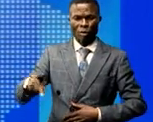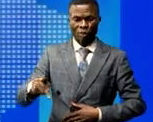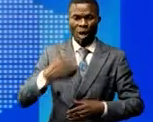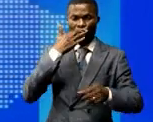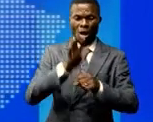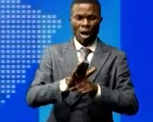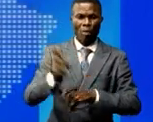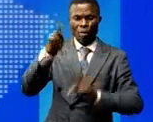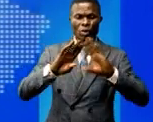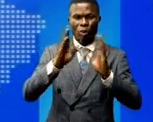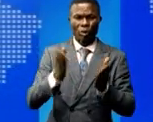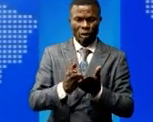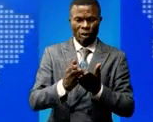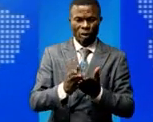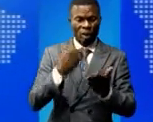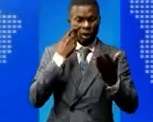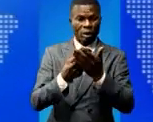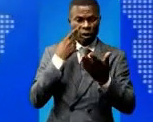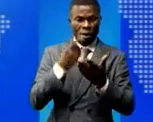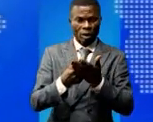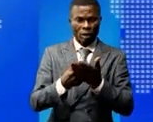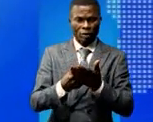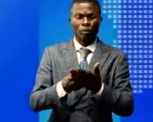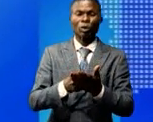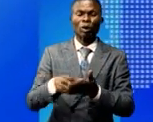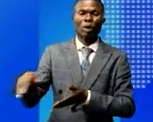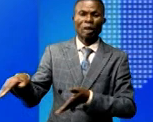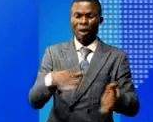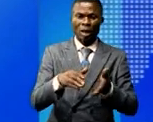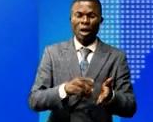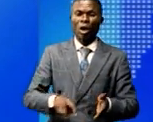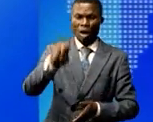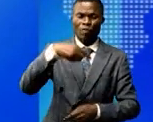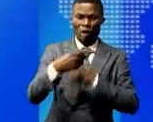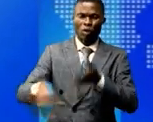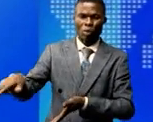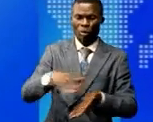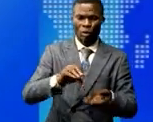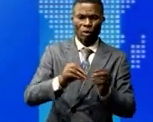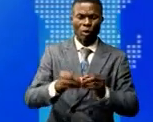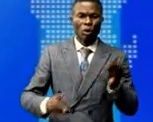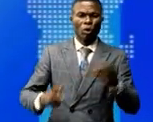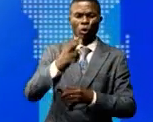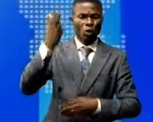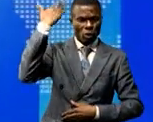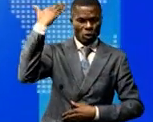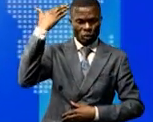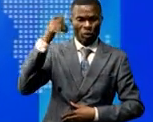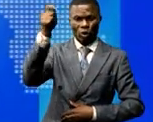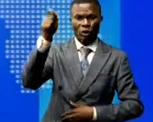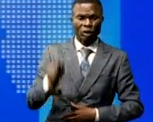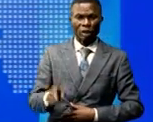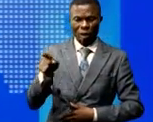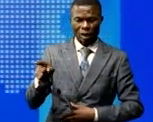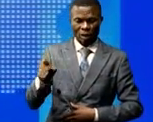population. Il a également constaté la reprise effective du trafic sur l'axe routier coupé autrefois par les miliciens de la